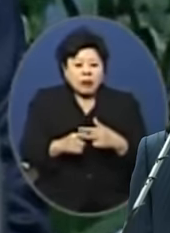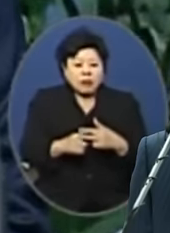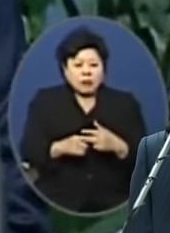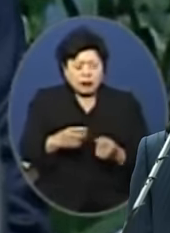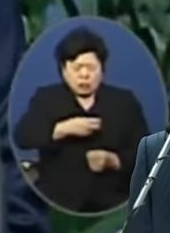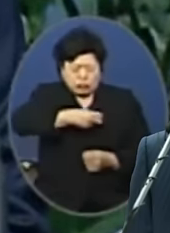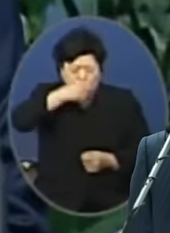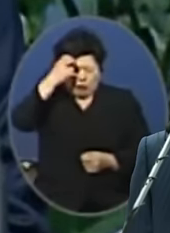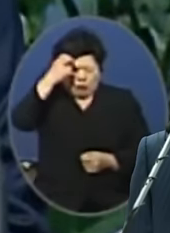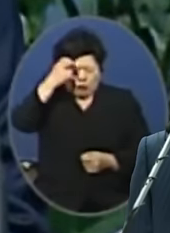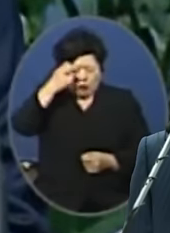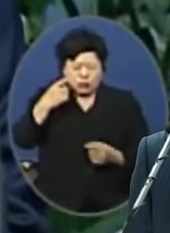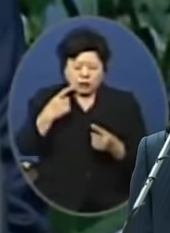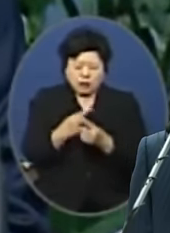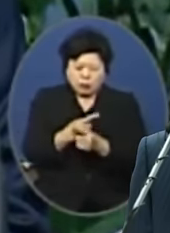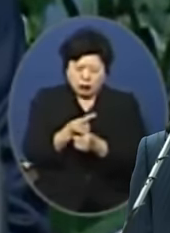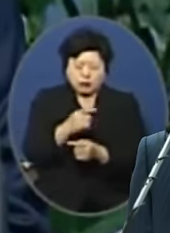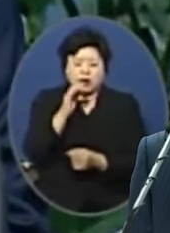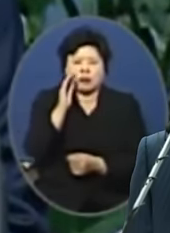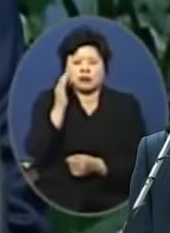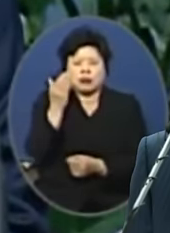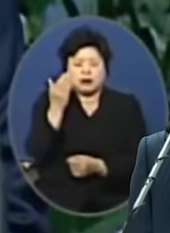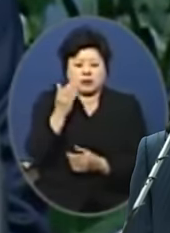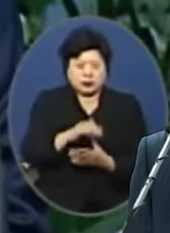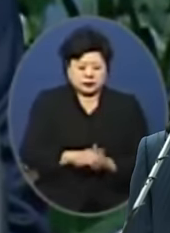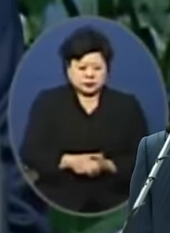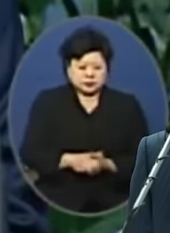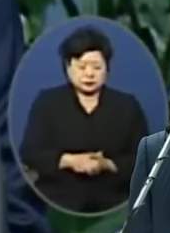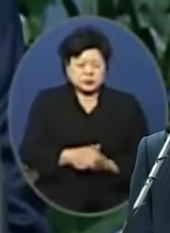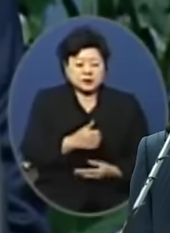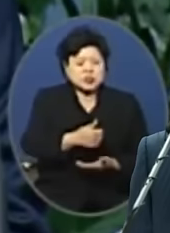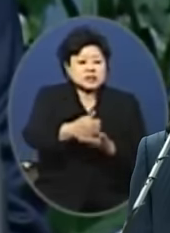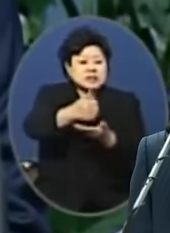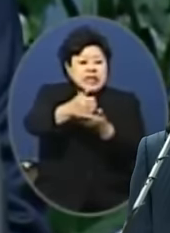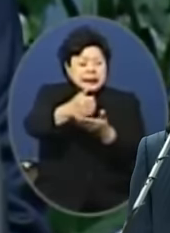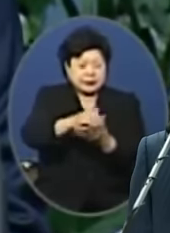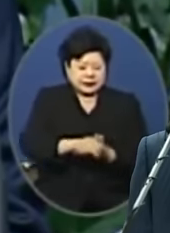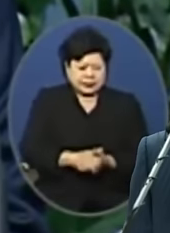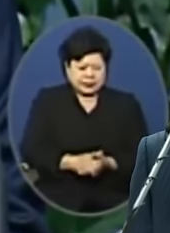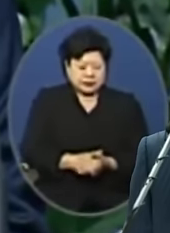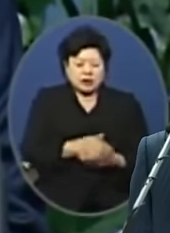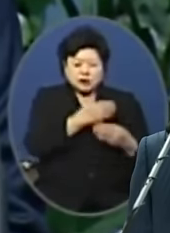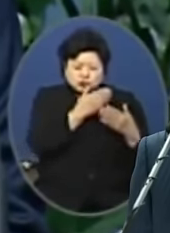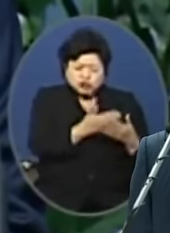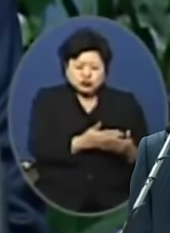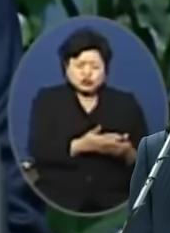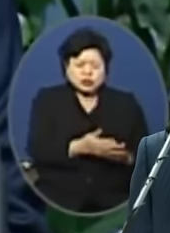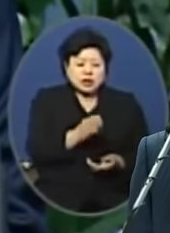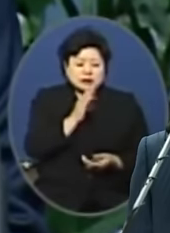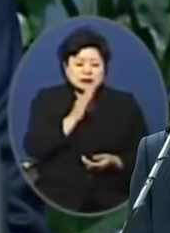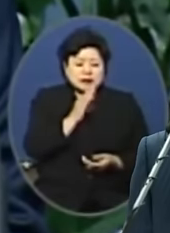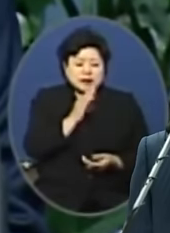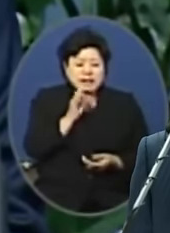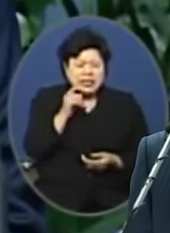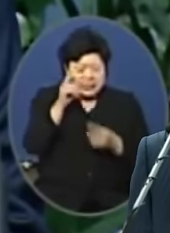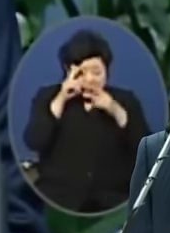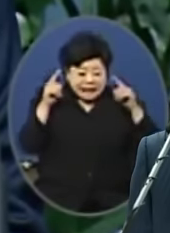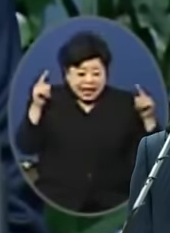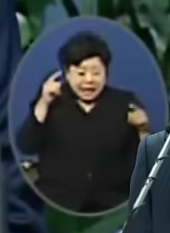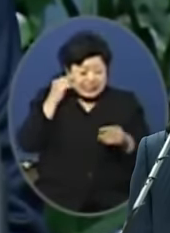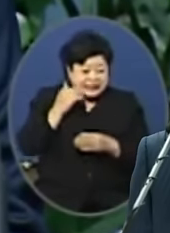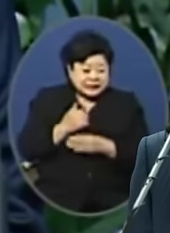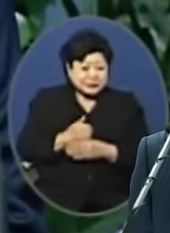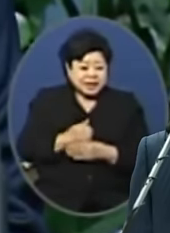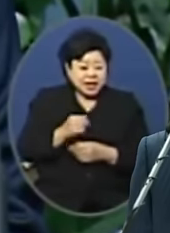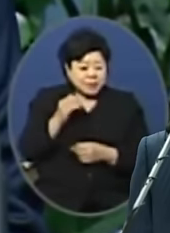아주 우수한 학생들로 변화된다는 것입니다. 칭찬이 그렇게 중요한 것입니다. 실제로 예일대학 심리학과